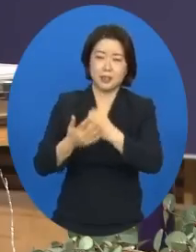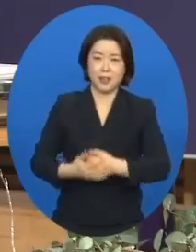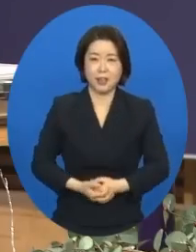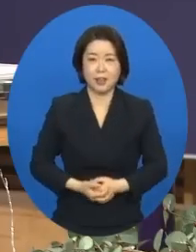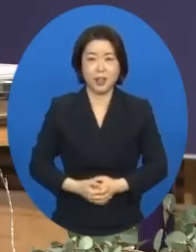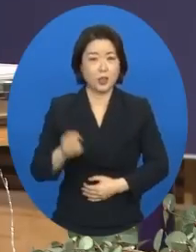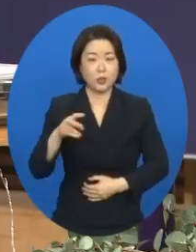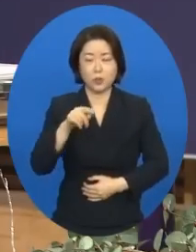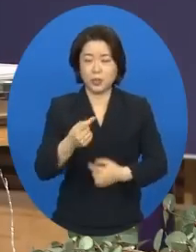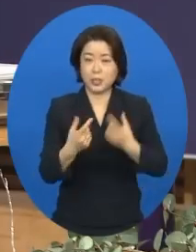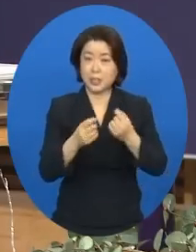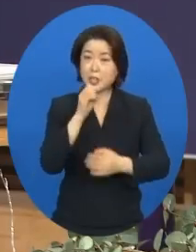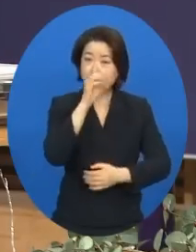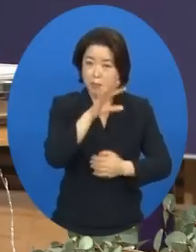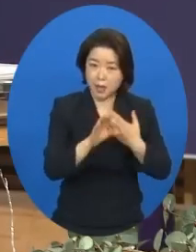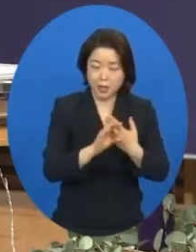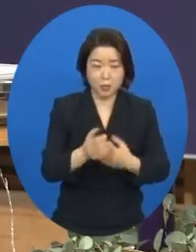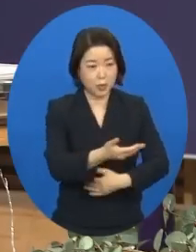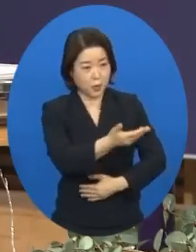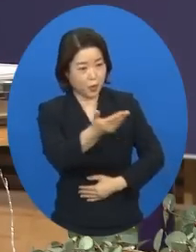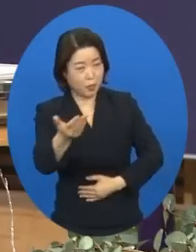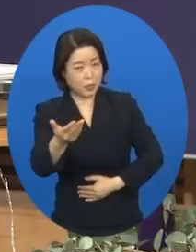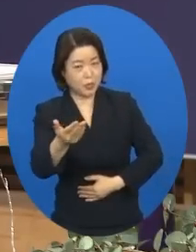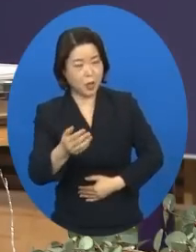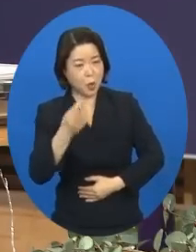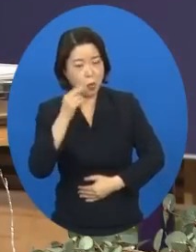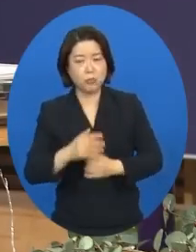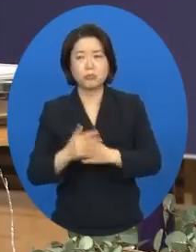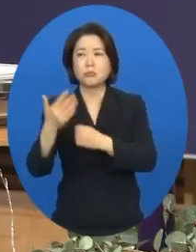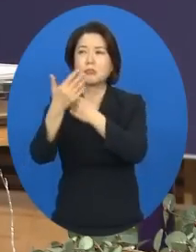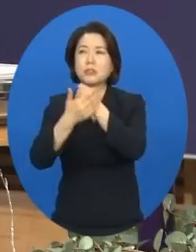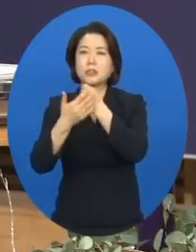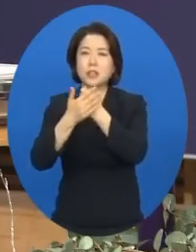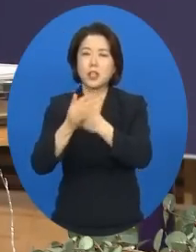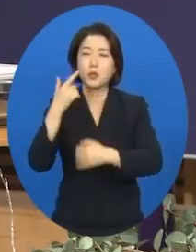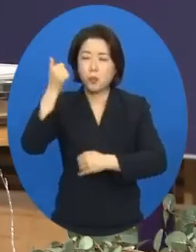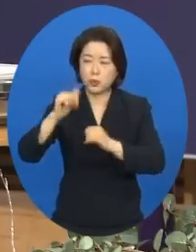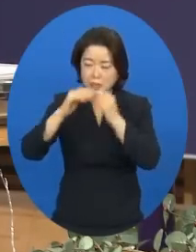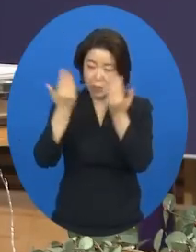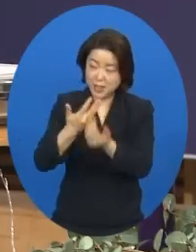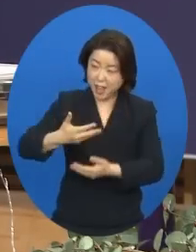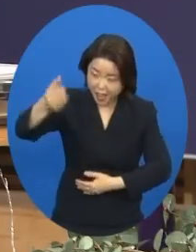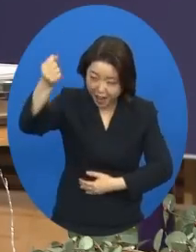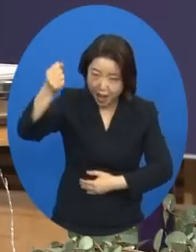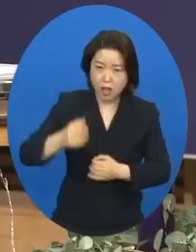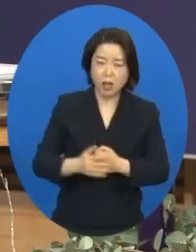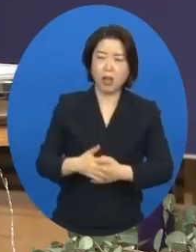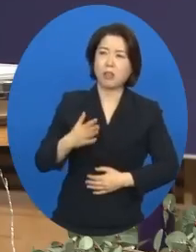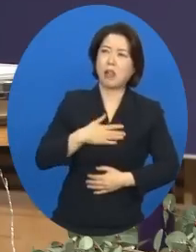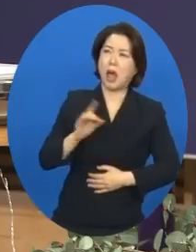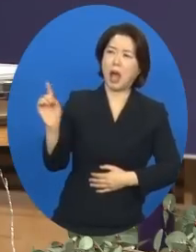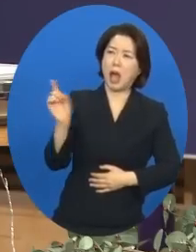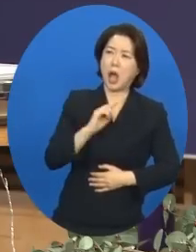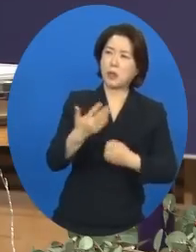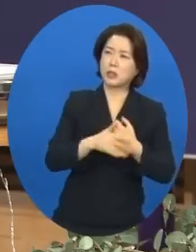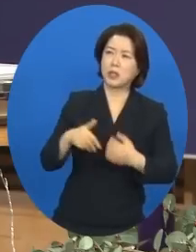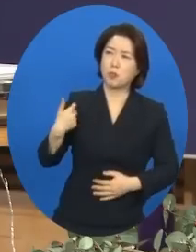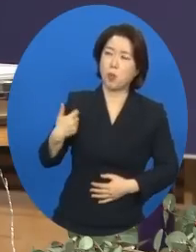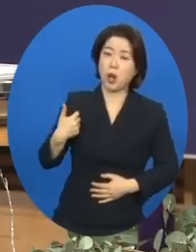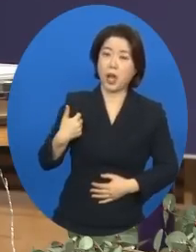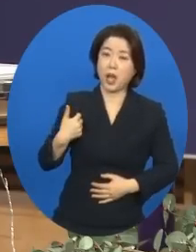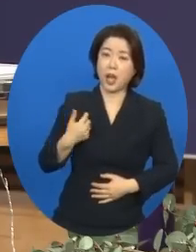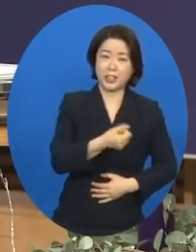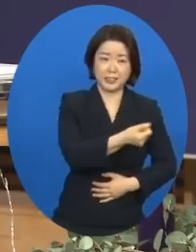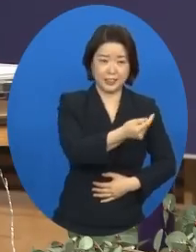또 이렇게 말하면 여러분 중에는 은혜는 목사님만 다 받으셨네요, 나는 아무 은혜를 모르겠어요, 그런 분도